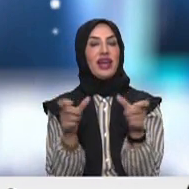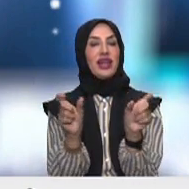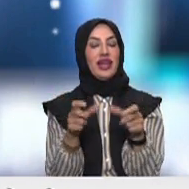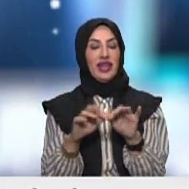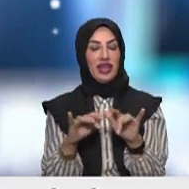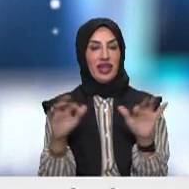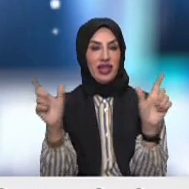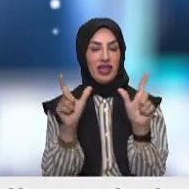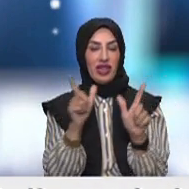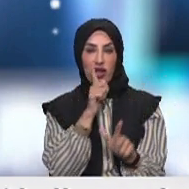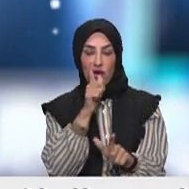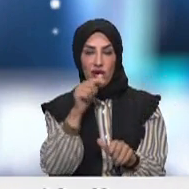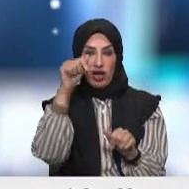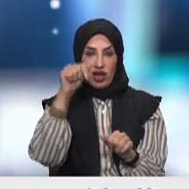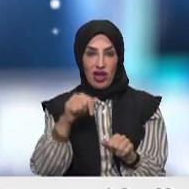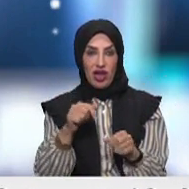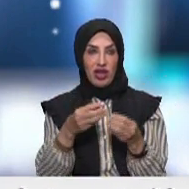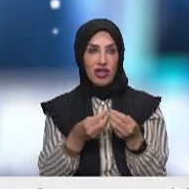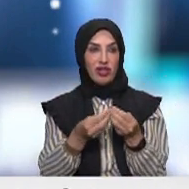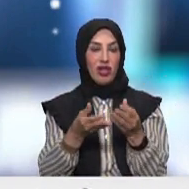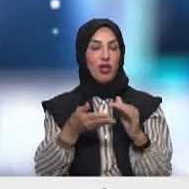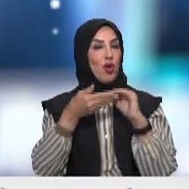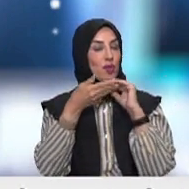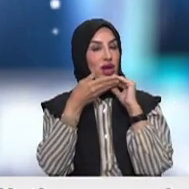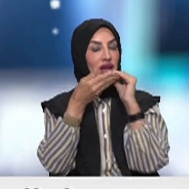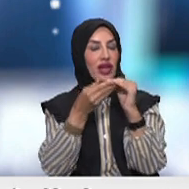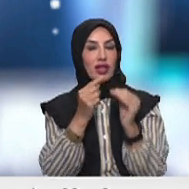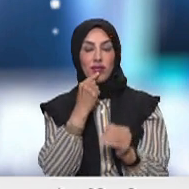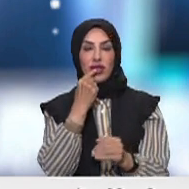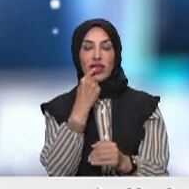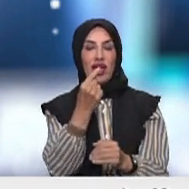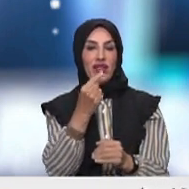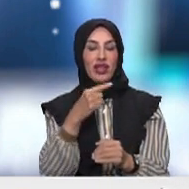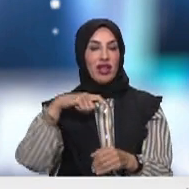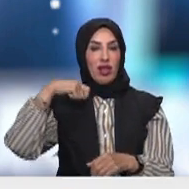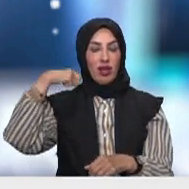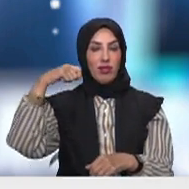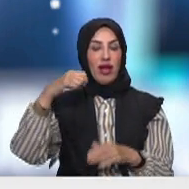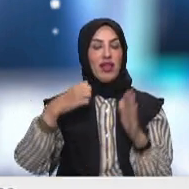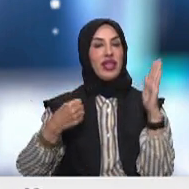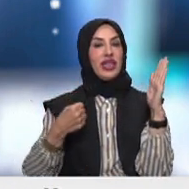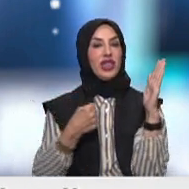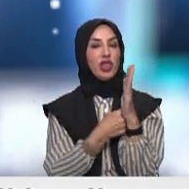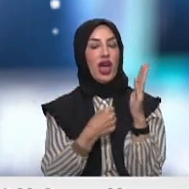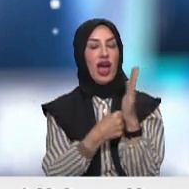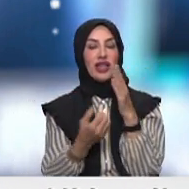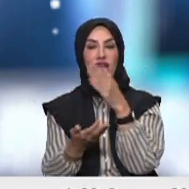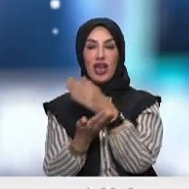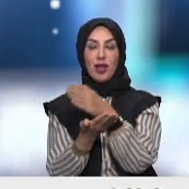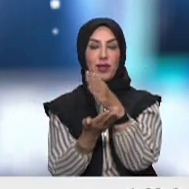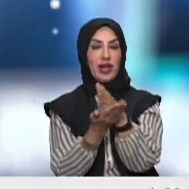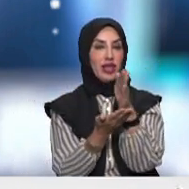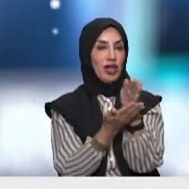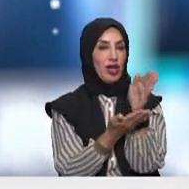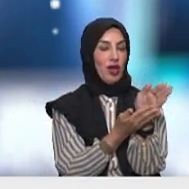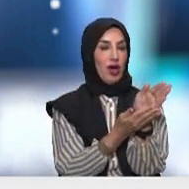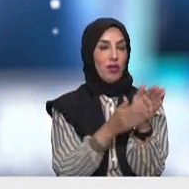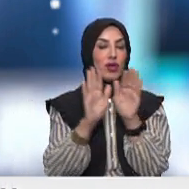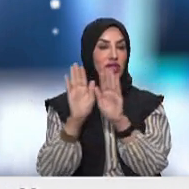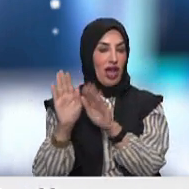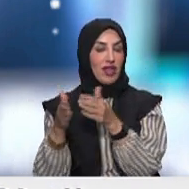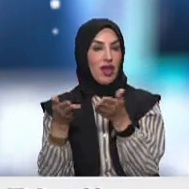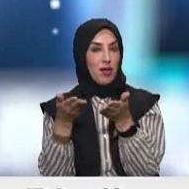نزع الملكيه اليوم خدمه طلب شهاده لمن يهمه الامر فردي عبر التطبيق الحكومي